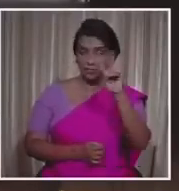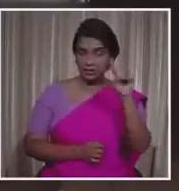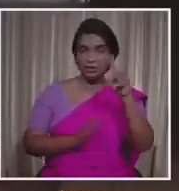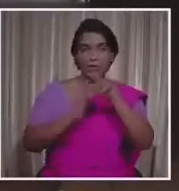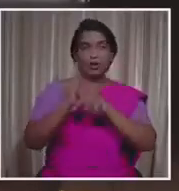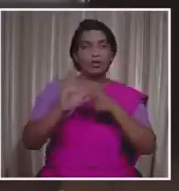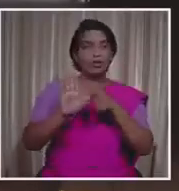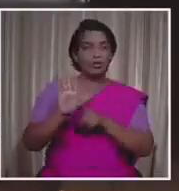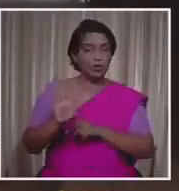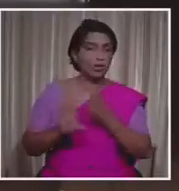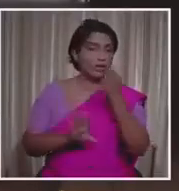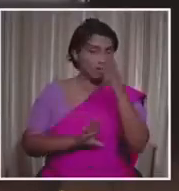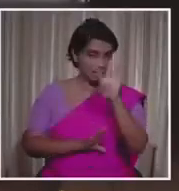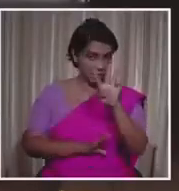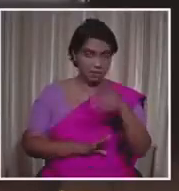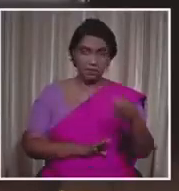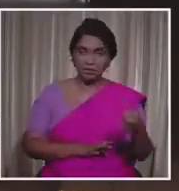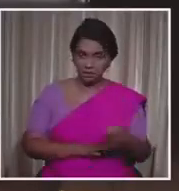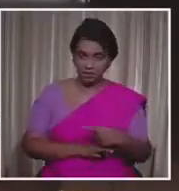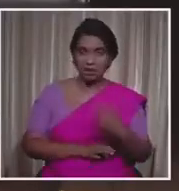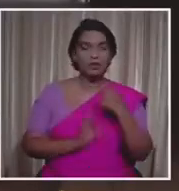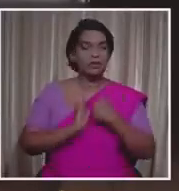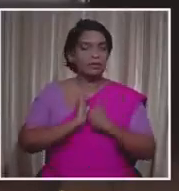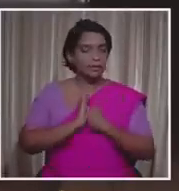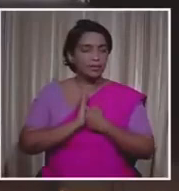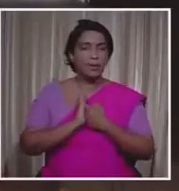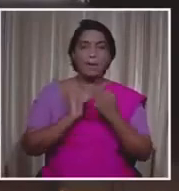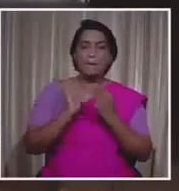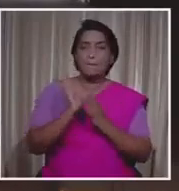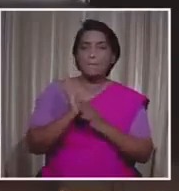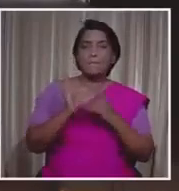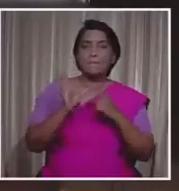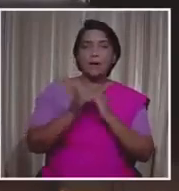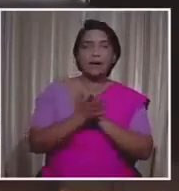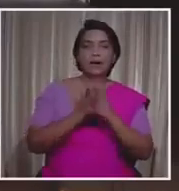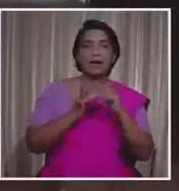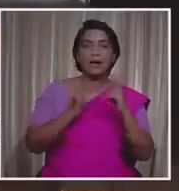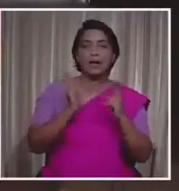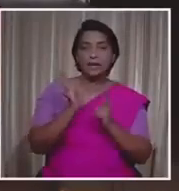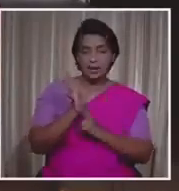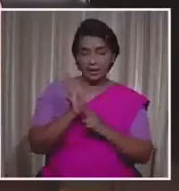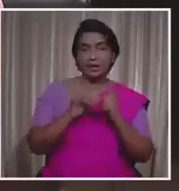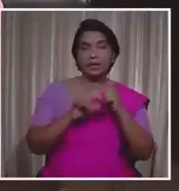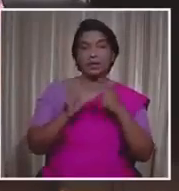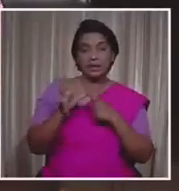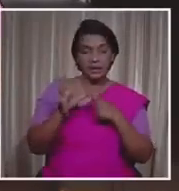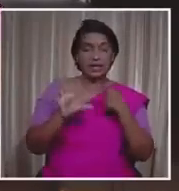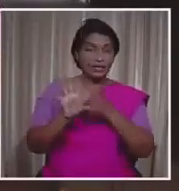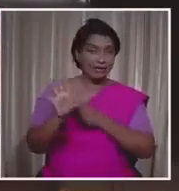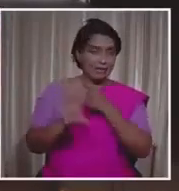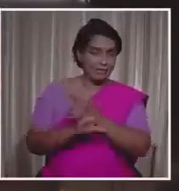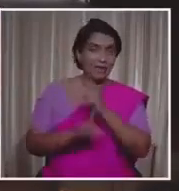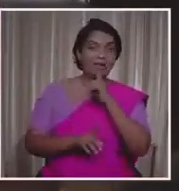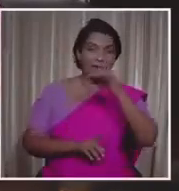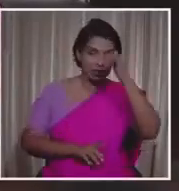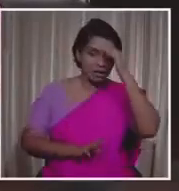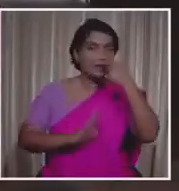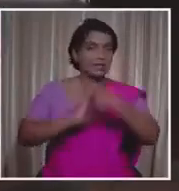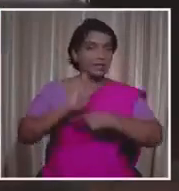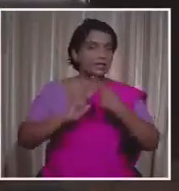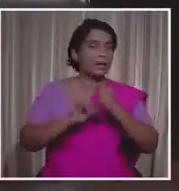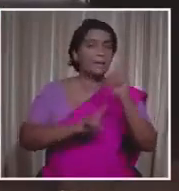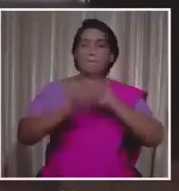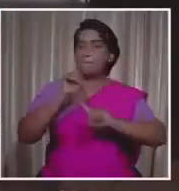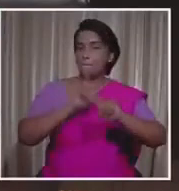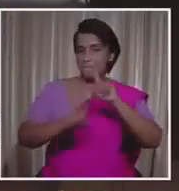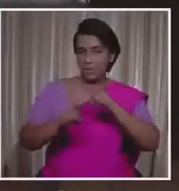ජූලි මාස 14 වන දින ගරු මහින්දයාපා අබේවර්ධන මැතිතුමා කථානායක ශ්‍රී ලංකා